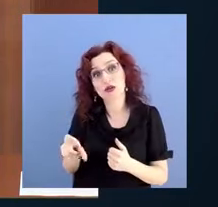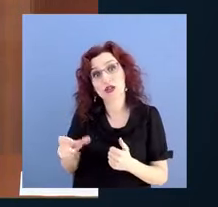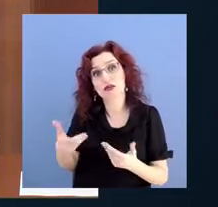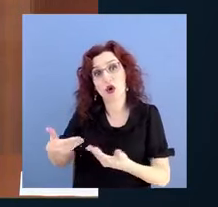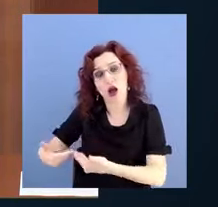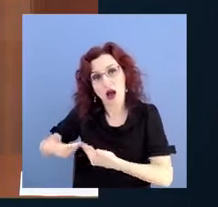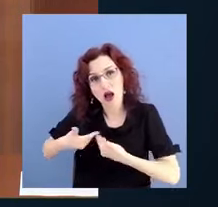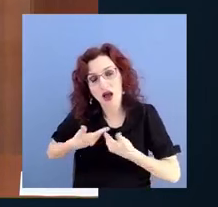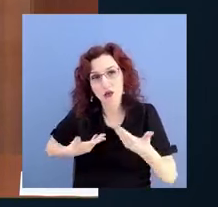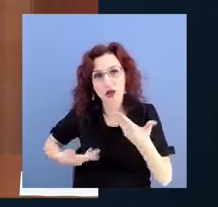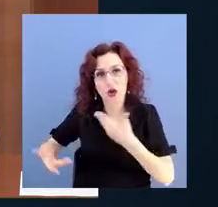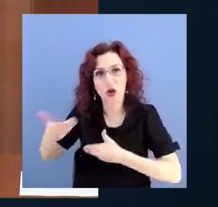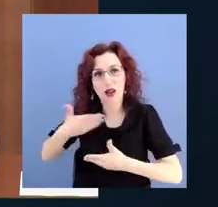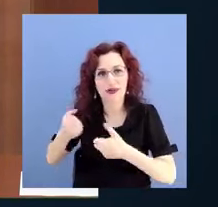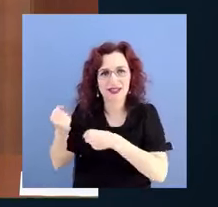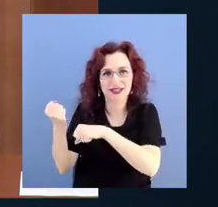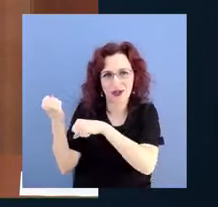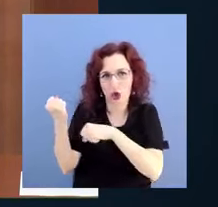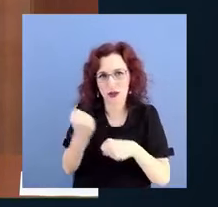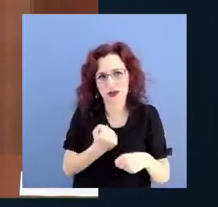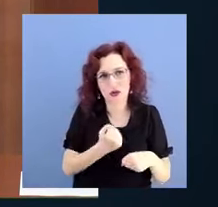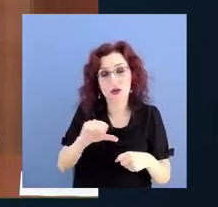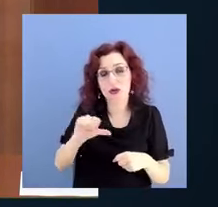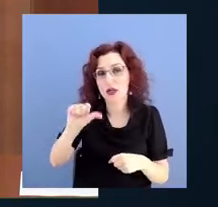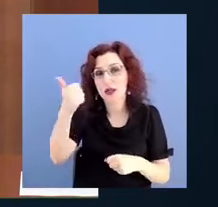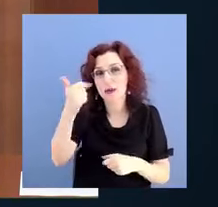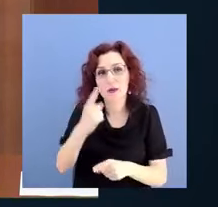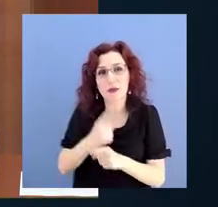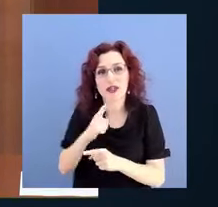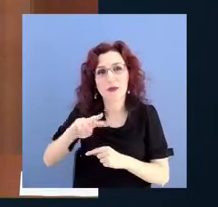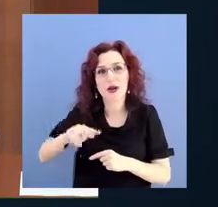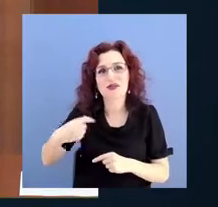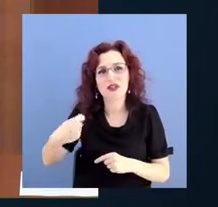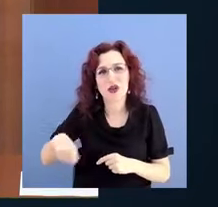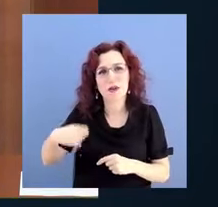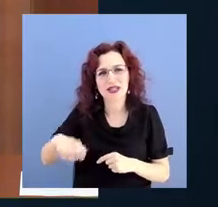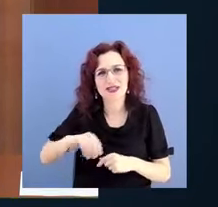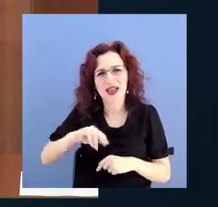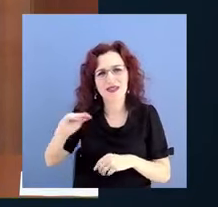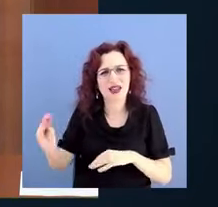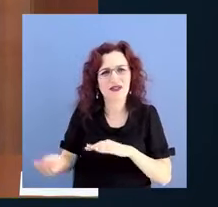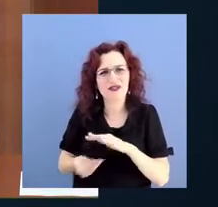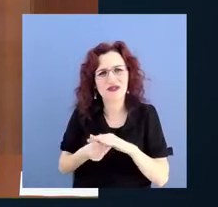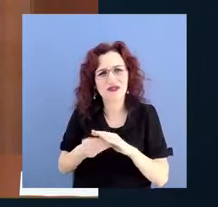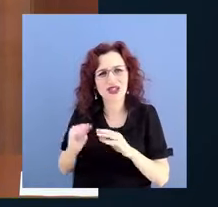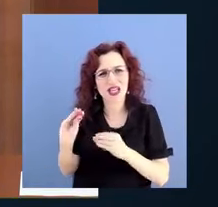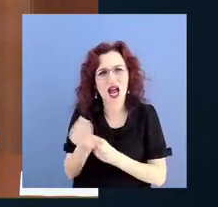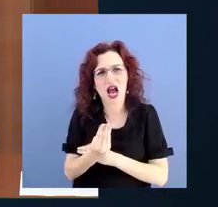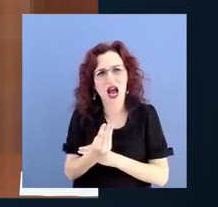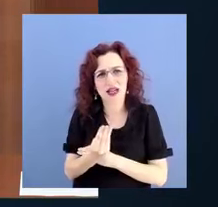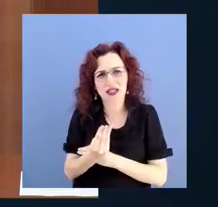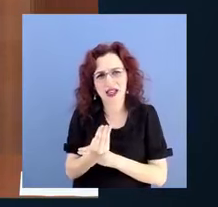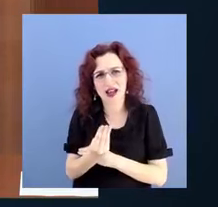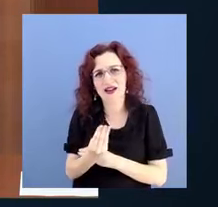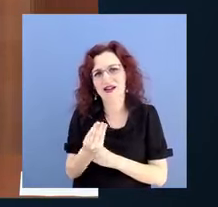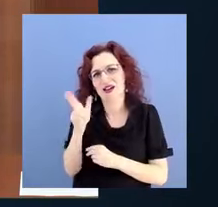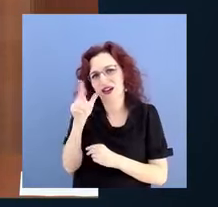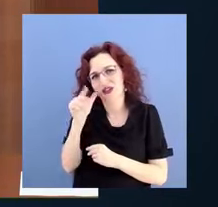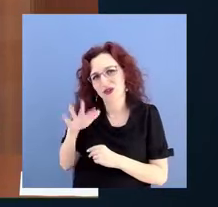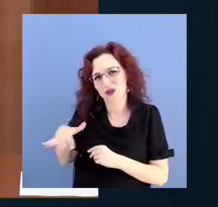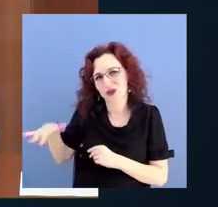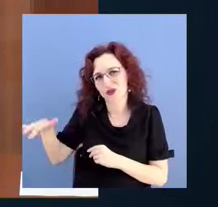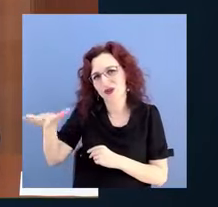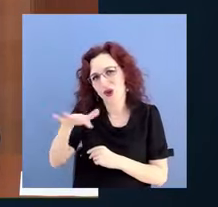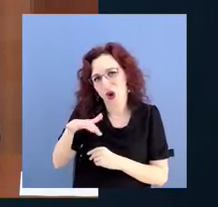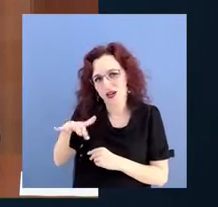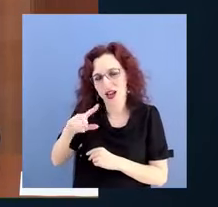in primis mi è dovuto citarla la mia vicepresidente vicaria che come dico sempre rappresenta l'altra metà del cielo dentro l'ente bilaterale a giuliana